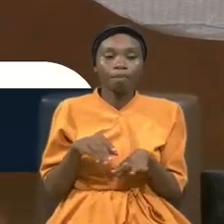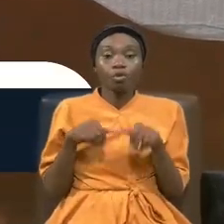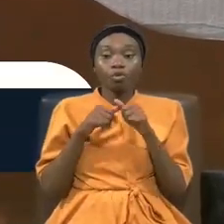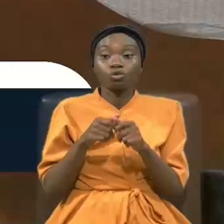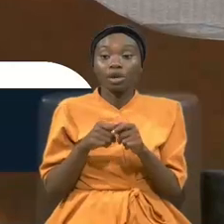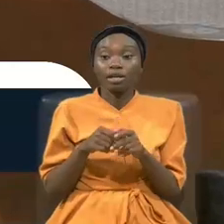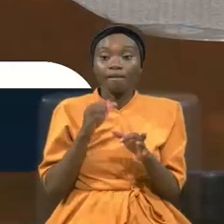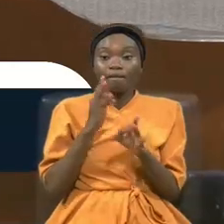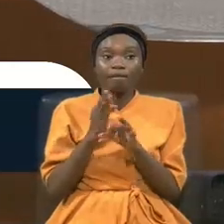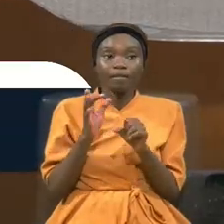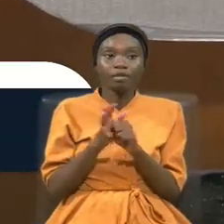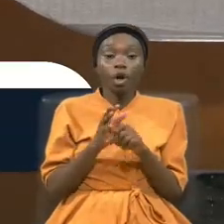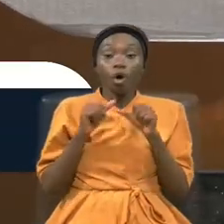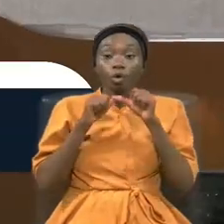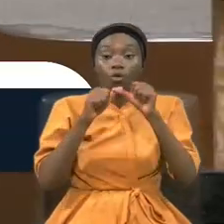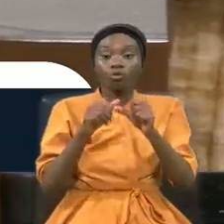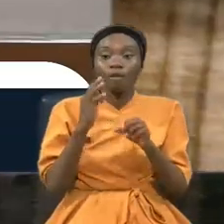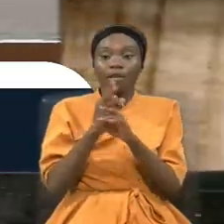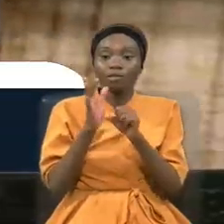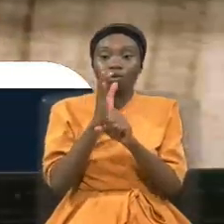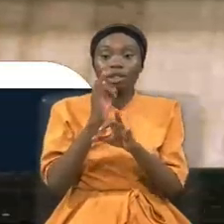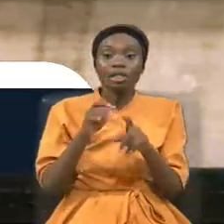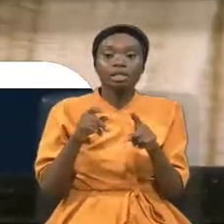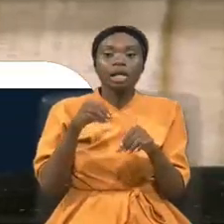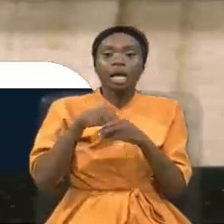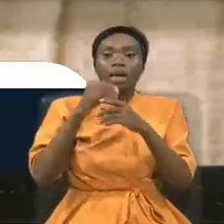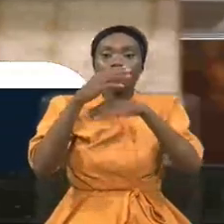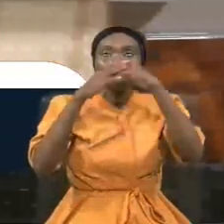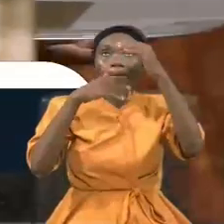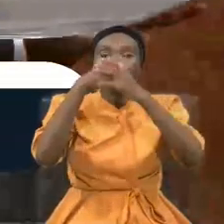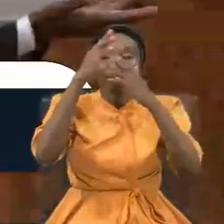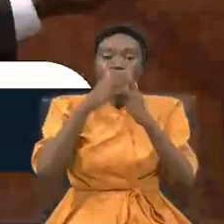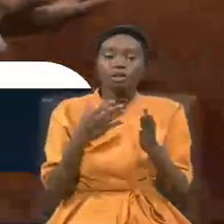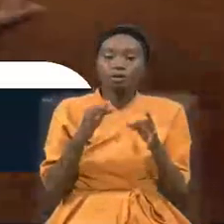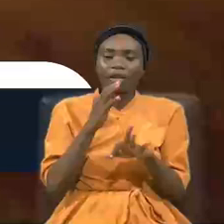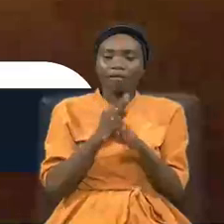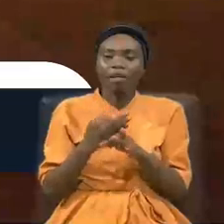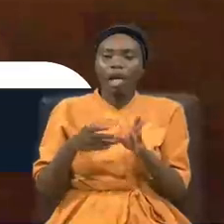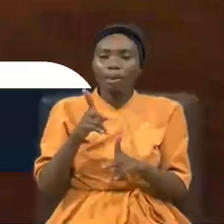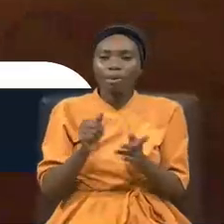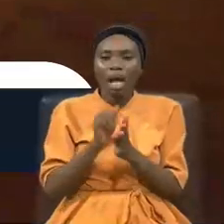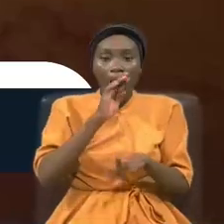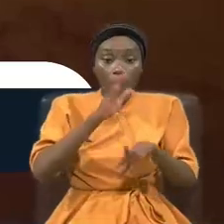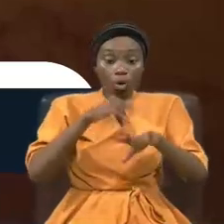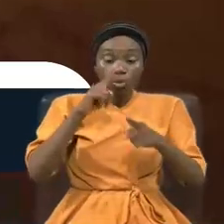foi. Ceux qui sont appelés à édifier la foi des autres, même à édifier votre